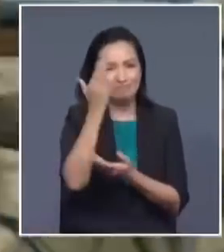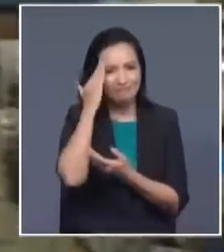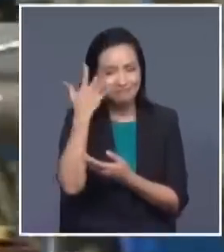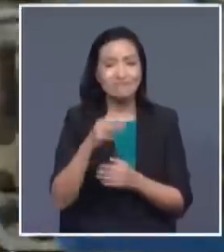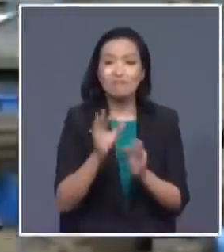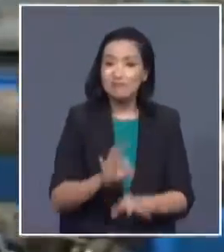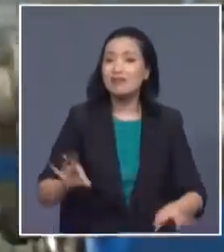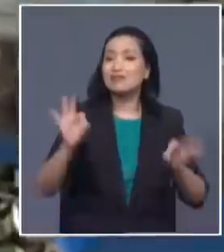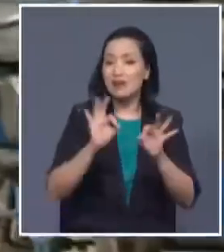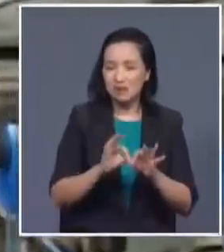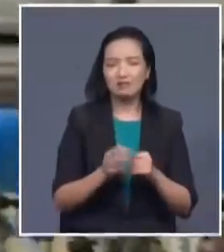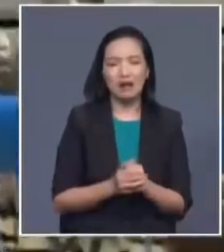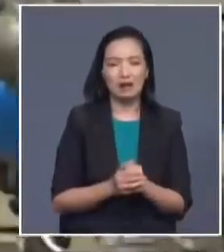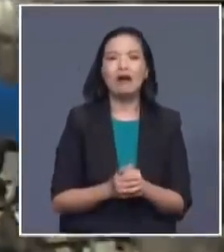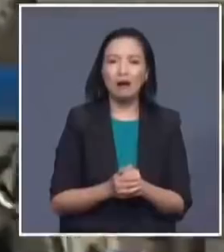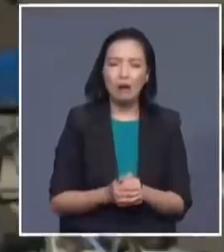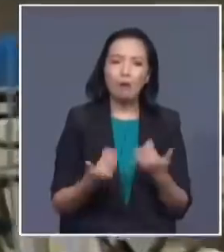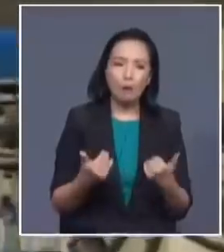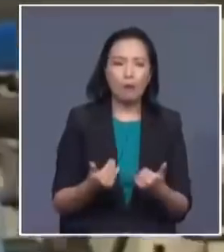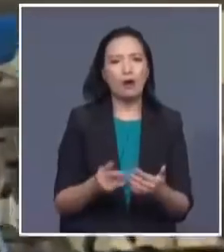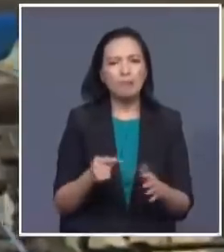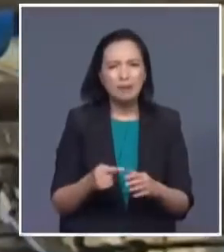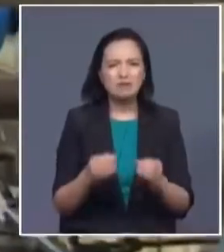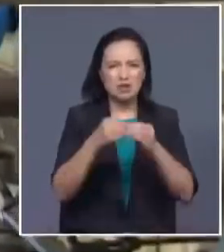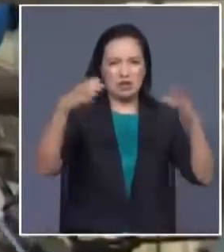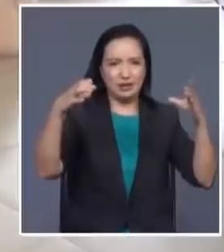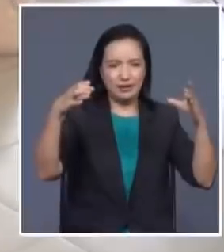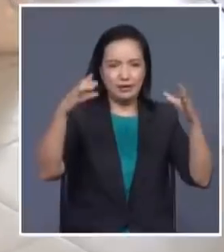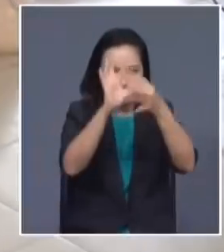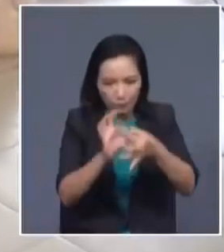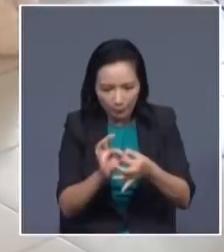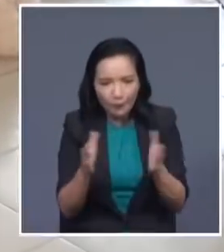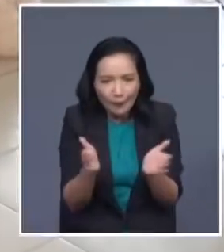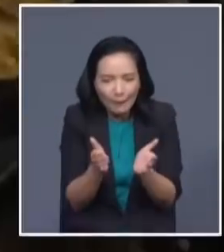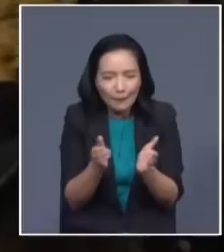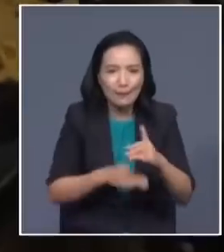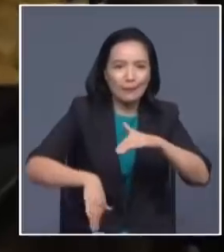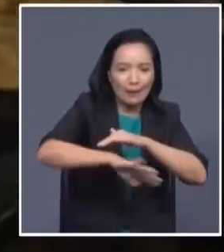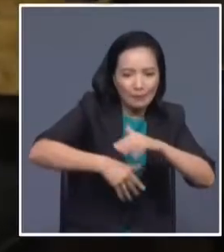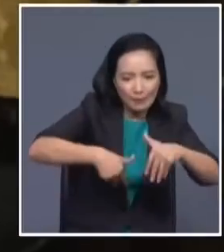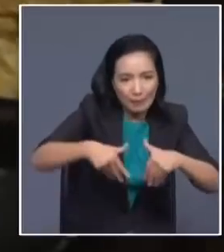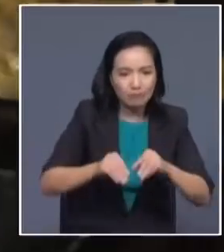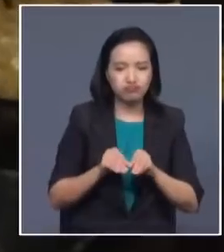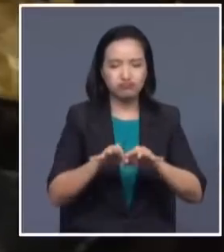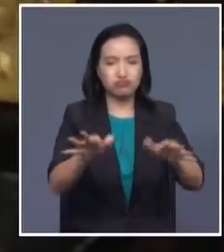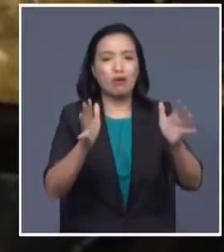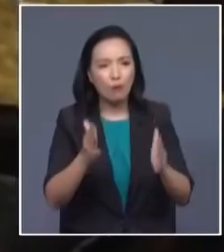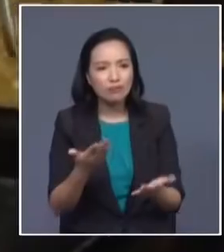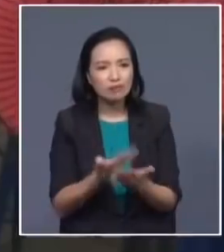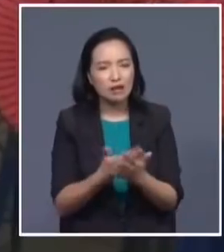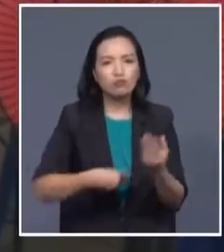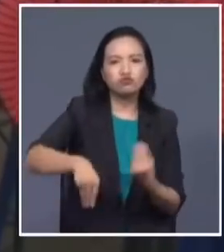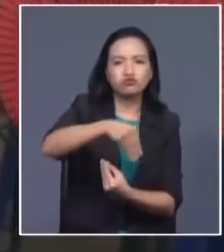ญก็คือการกระจายการเติบโตในด้านมหภาคมาสู่จุลภาคมาสู่ประชาชนธุรกิจรายย่อยผู้มีรายน้อยให้ได้อย่างทั่วถึง